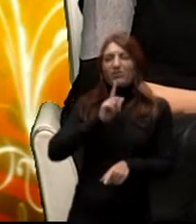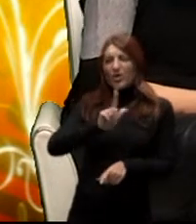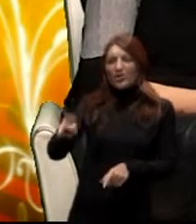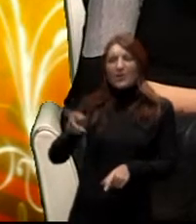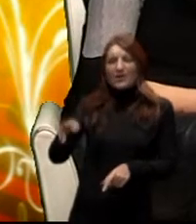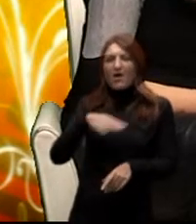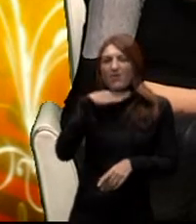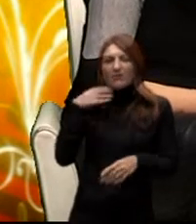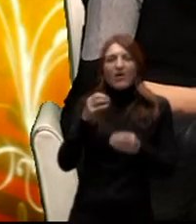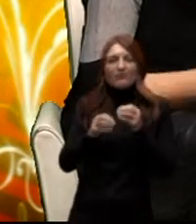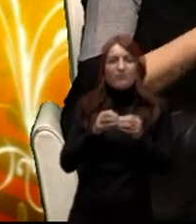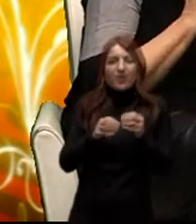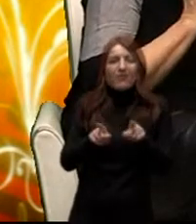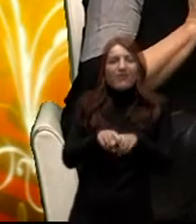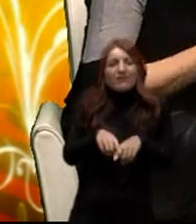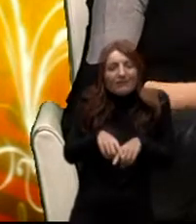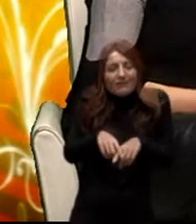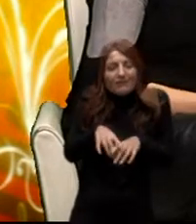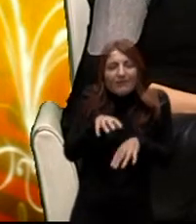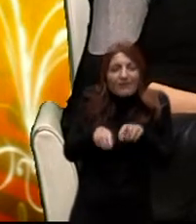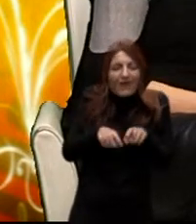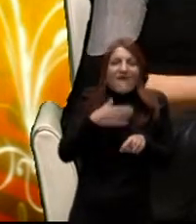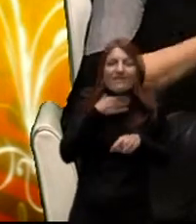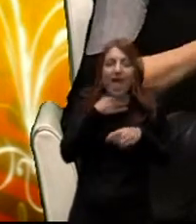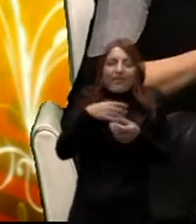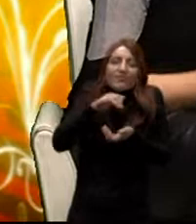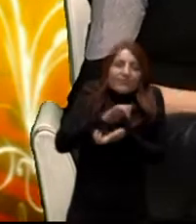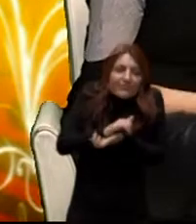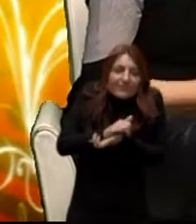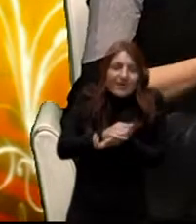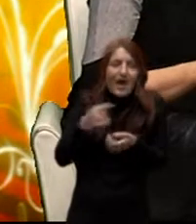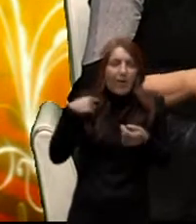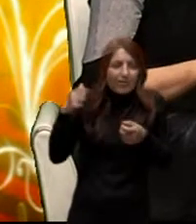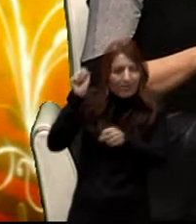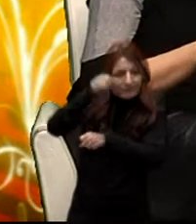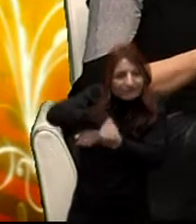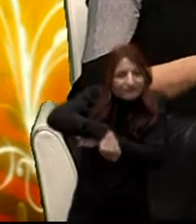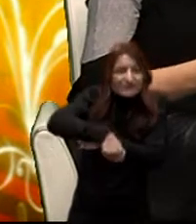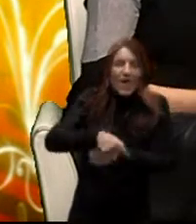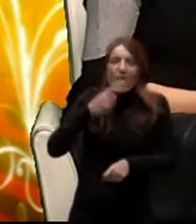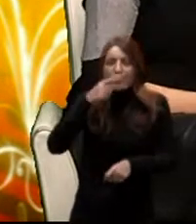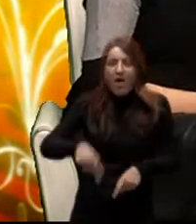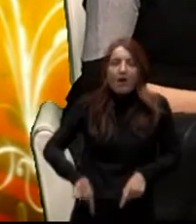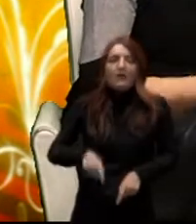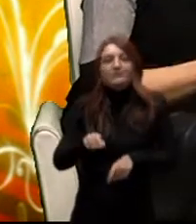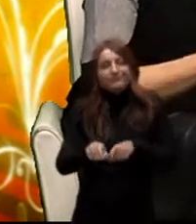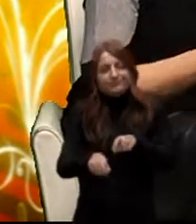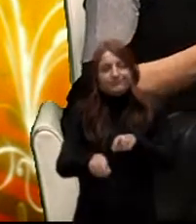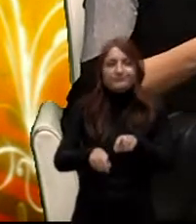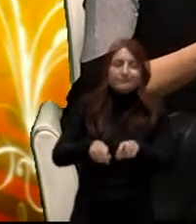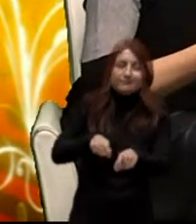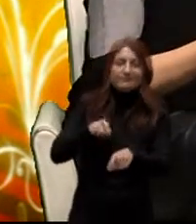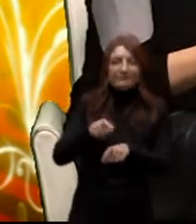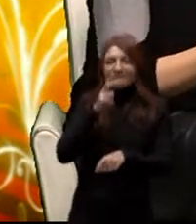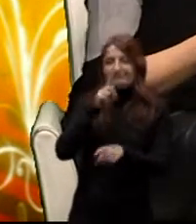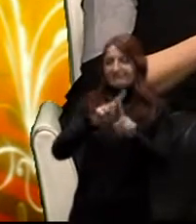more brige, koja ima stisnuti vrat. Pogurena je prema dole, teške noge ima kad se kreće. Znači, to ono